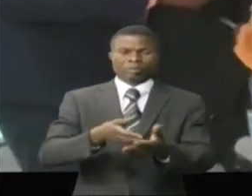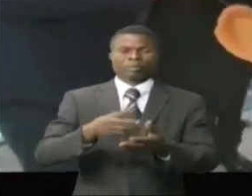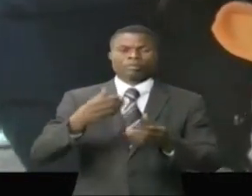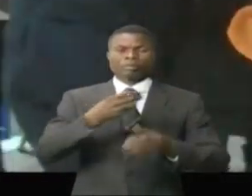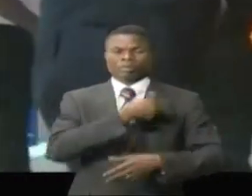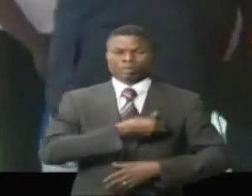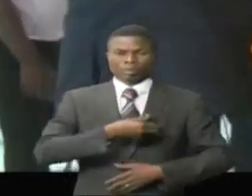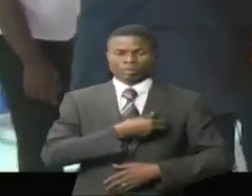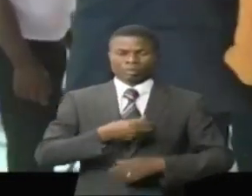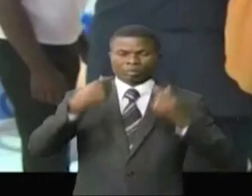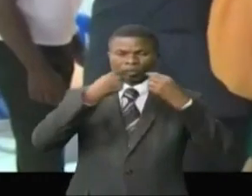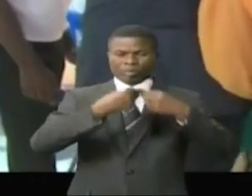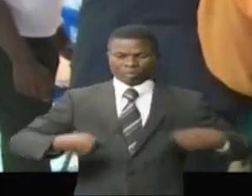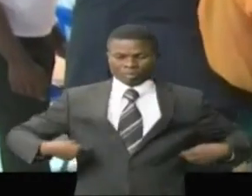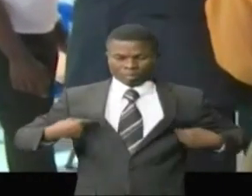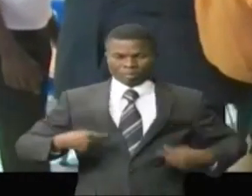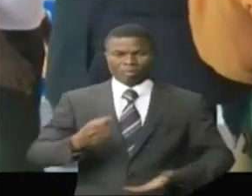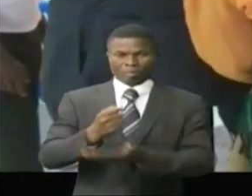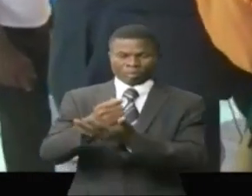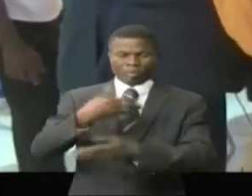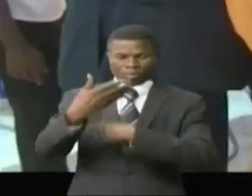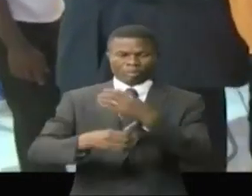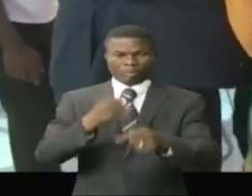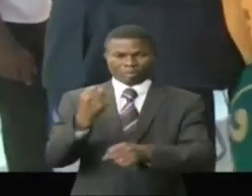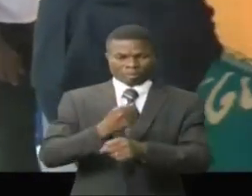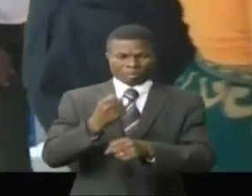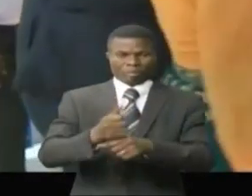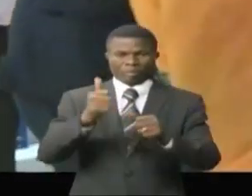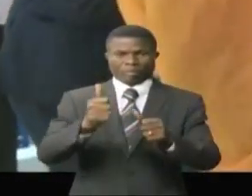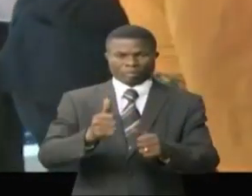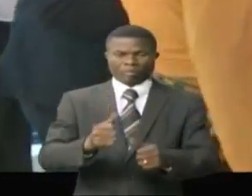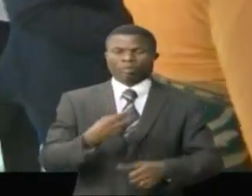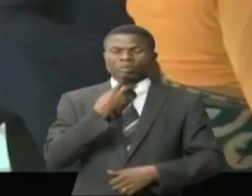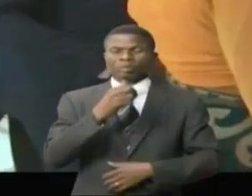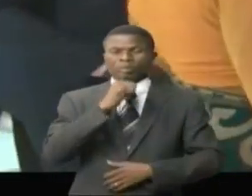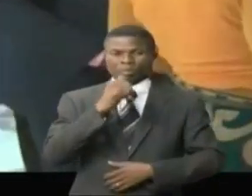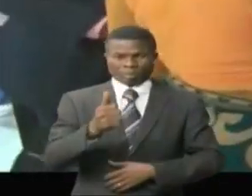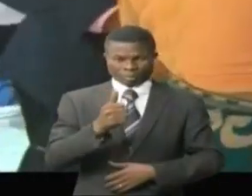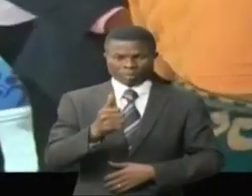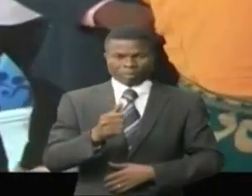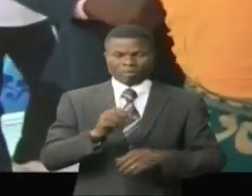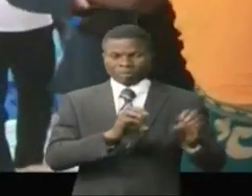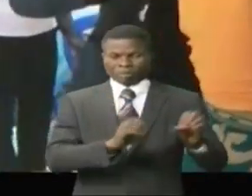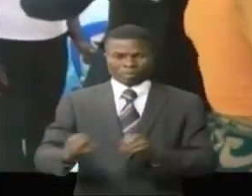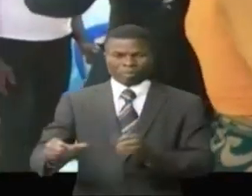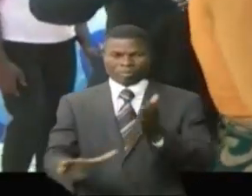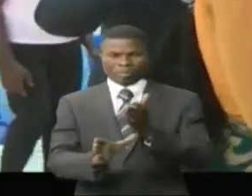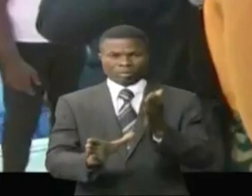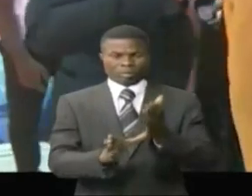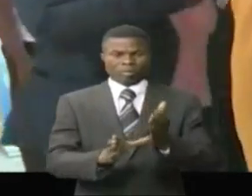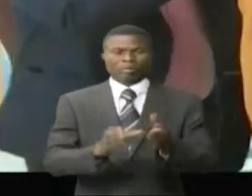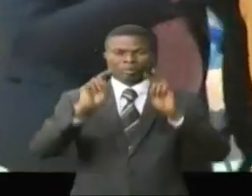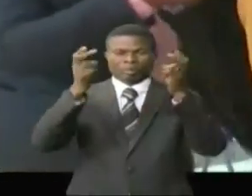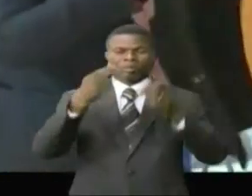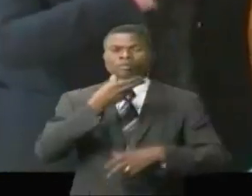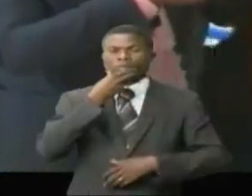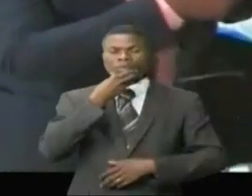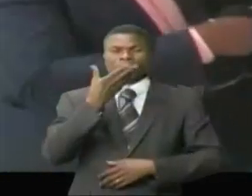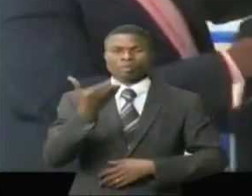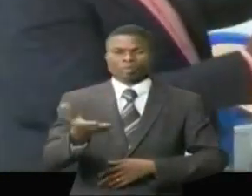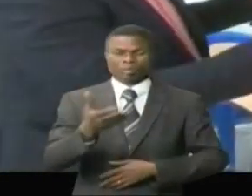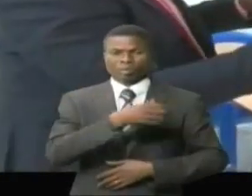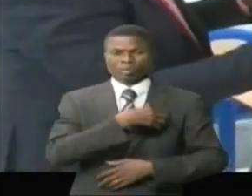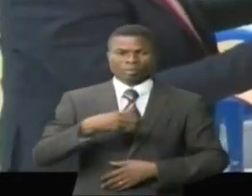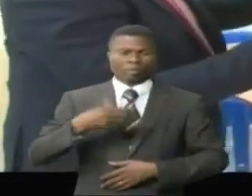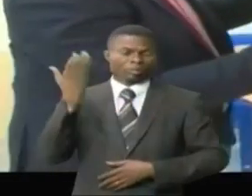et des gilets pour leur permettre à mener leurs activités sans obstruction a été présidée par l'adjoint au maire de Mbujimayi, Patrick